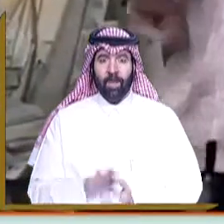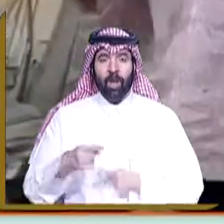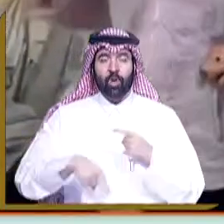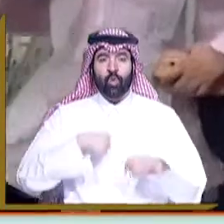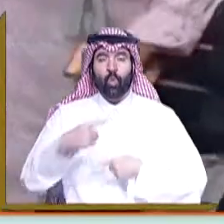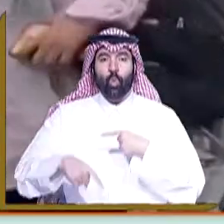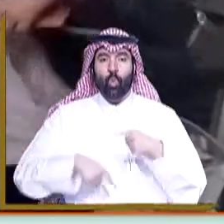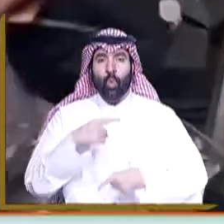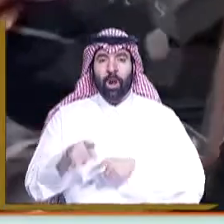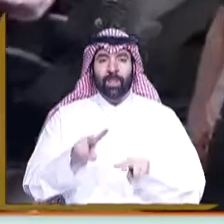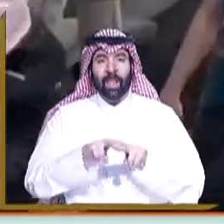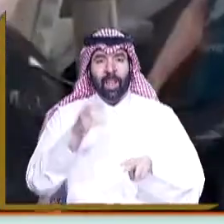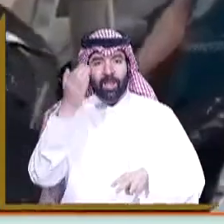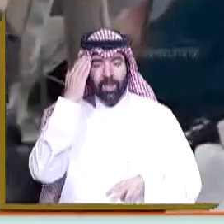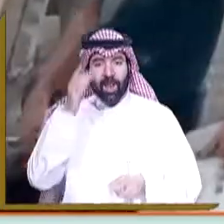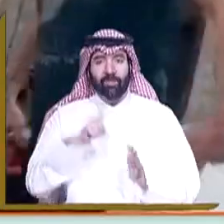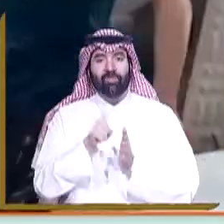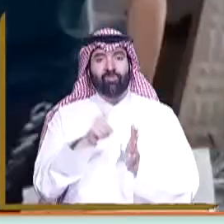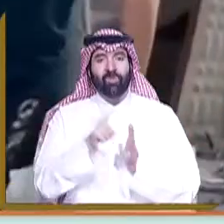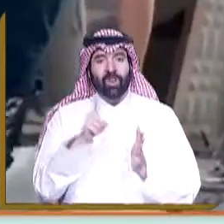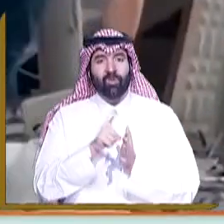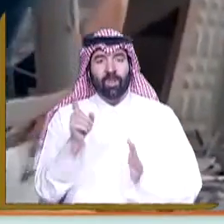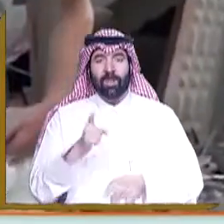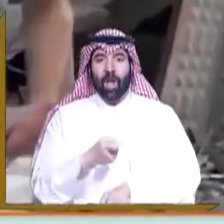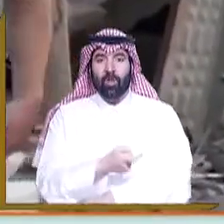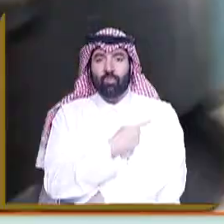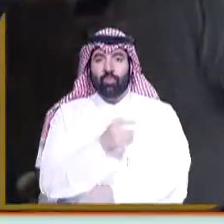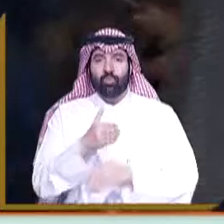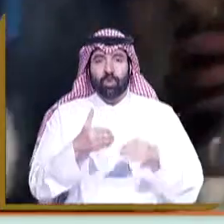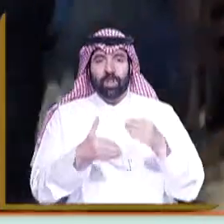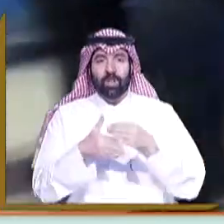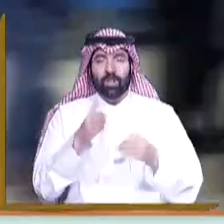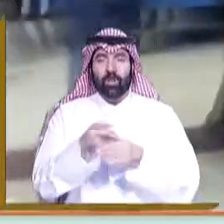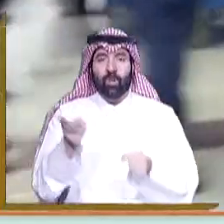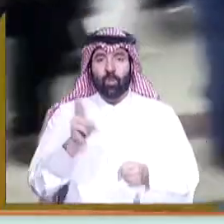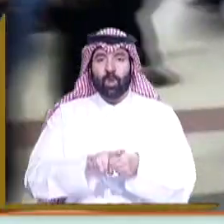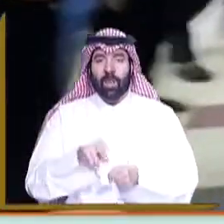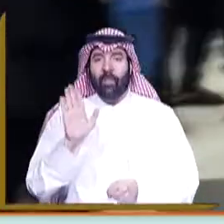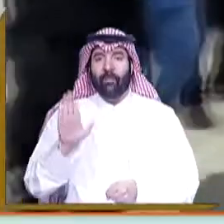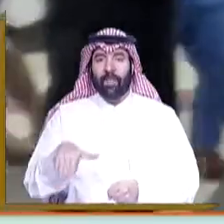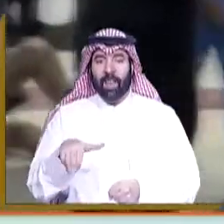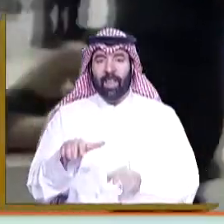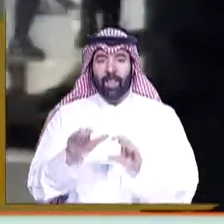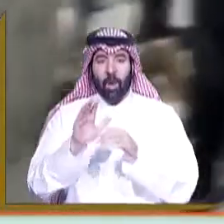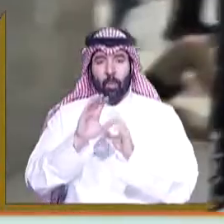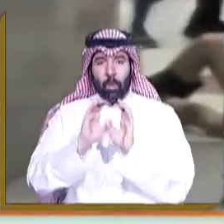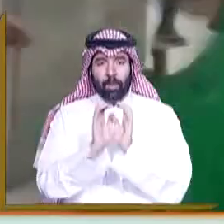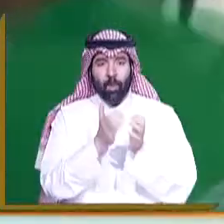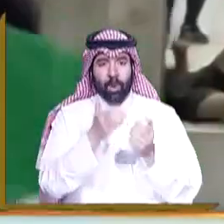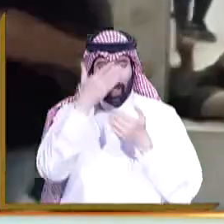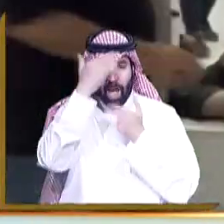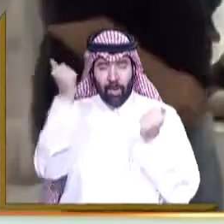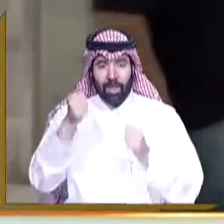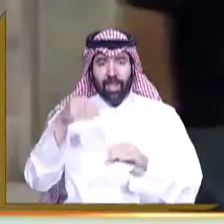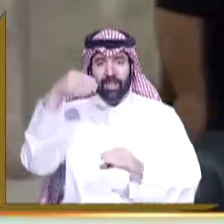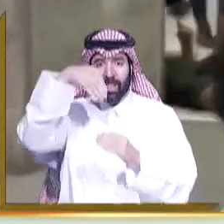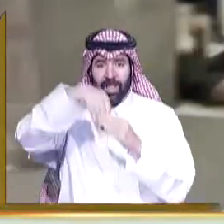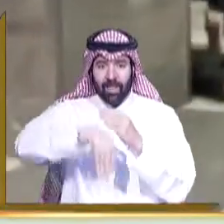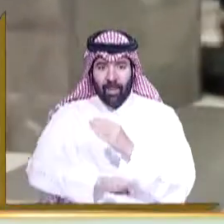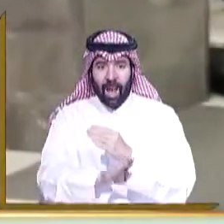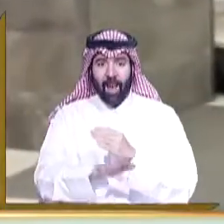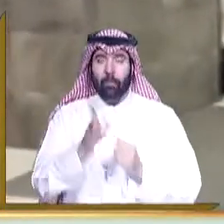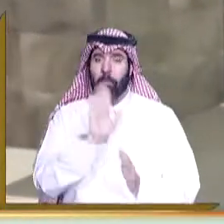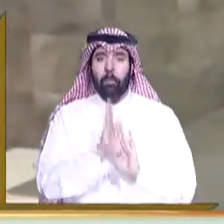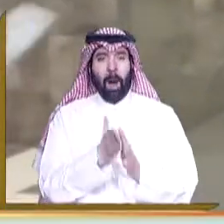يتواصل العدوان الإسرائيلي على المستشفيات بذريعة وجود مراكز وأنفاق لحماس